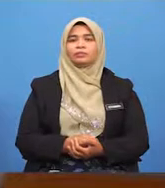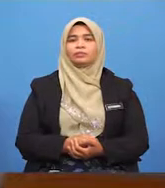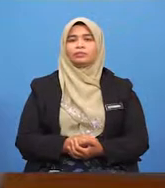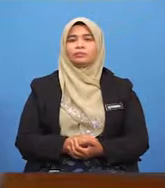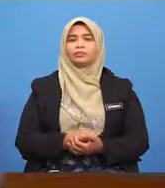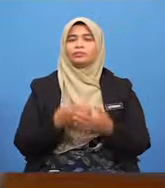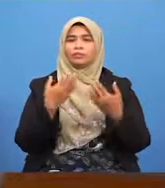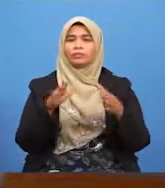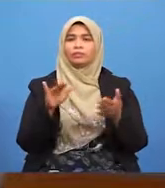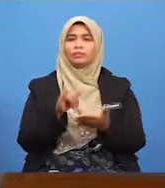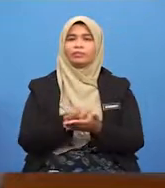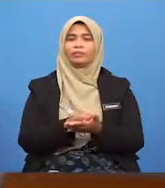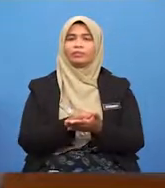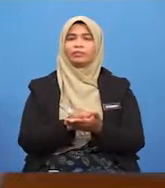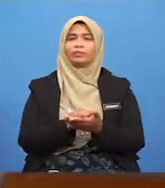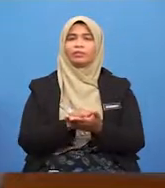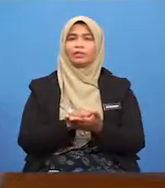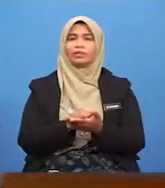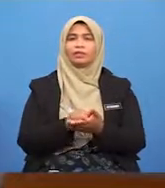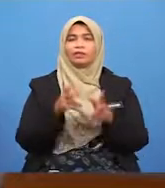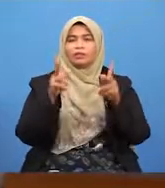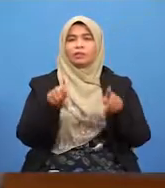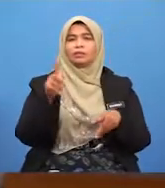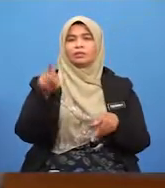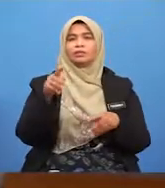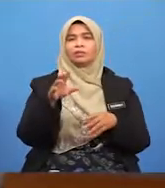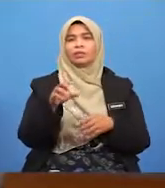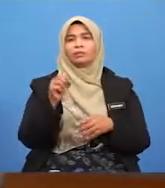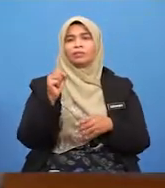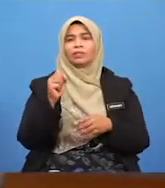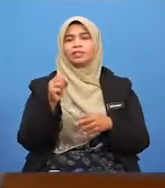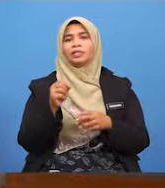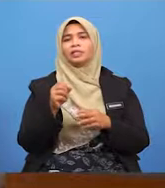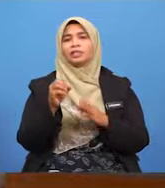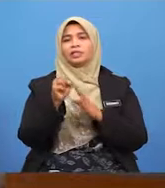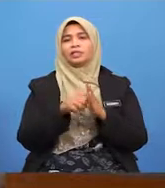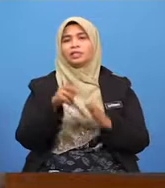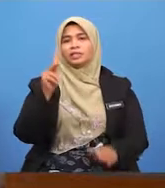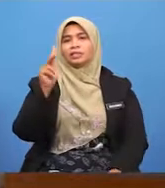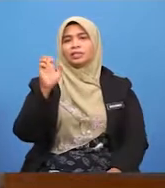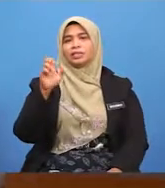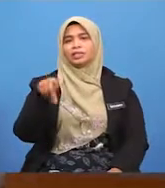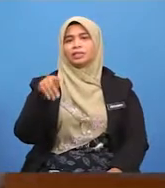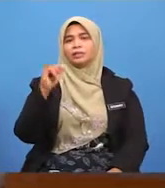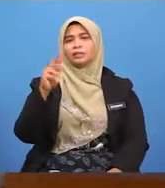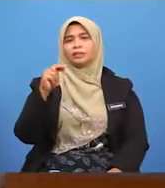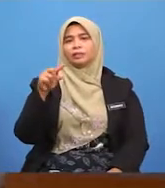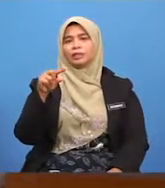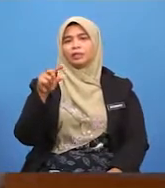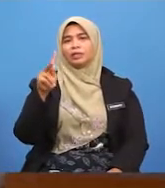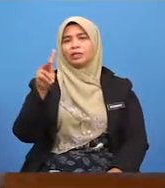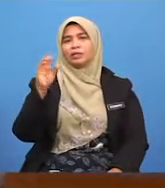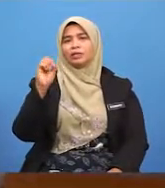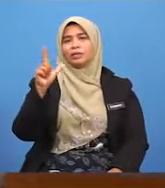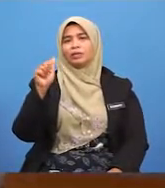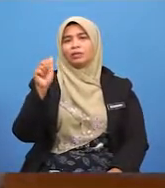kemudian belajar perlu mengambil sekeping Cole yang